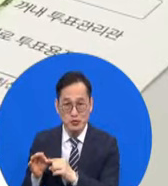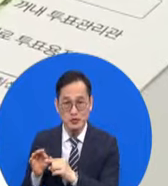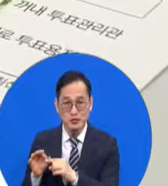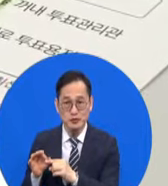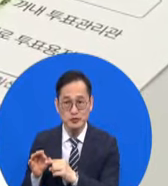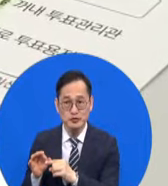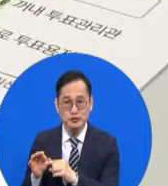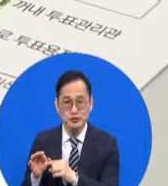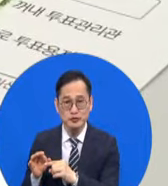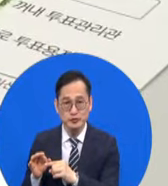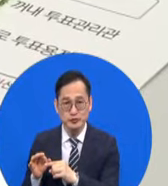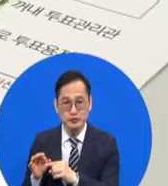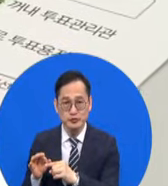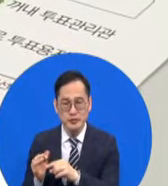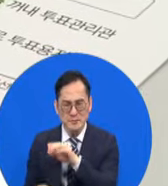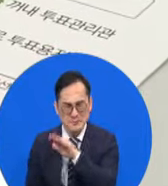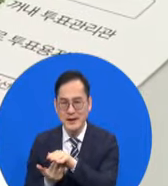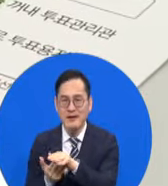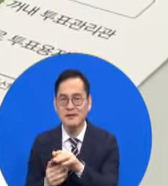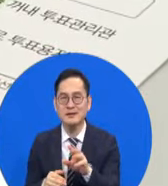역대 총선 최고 투표율인